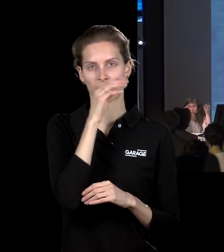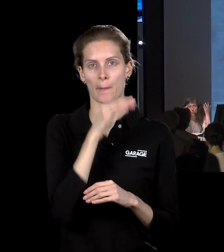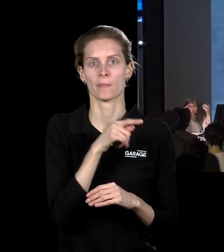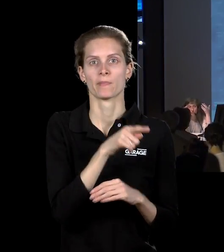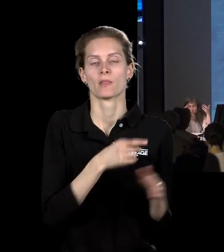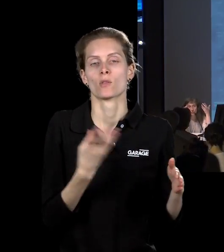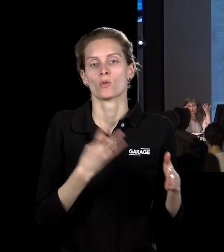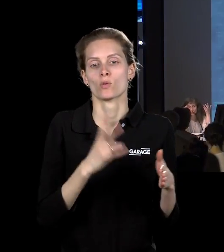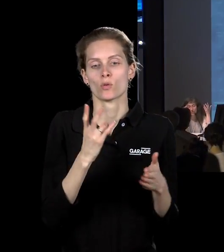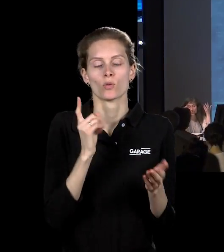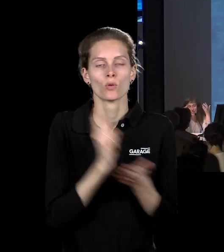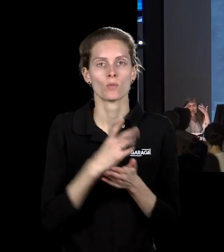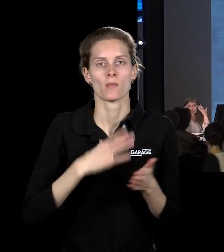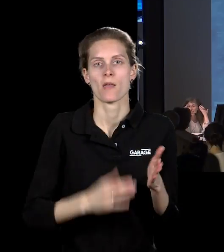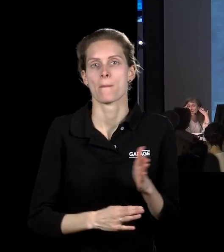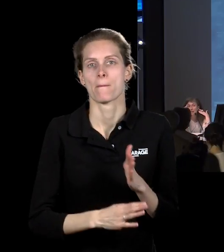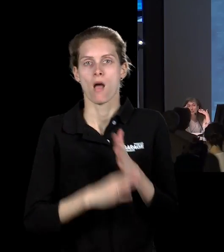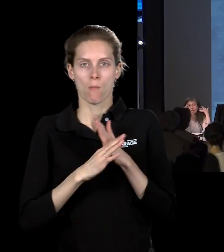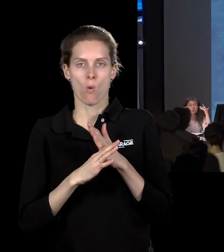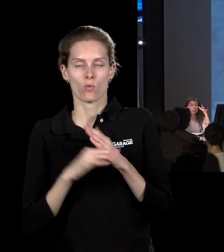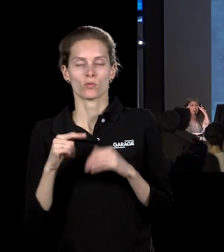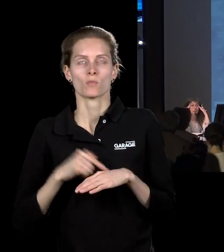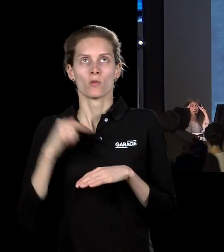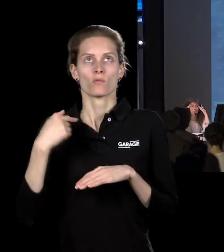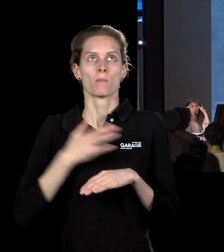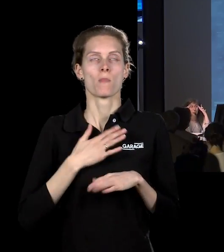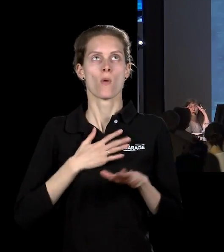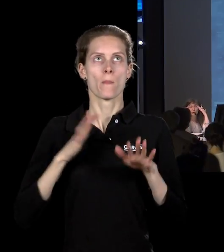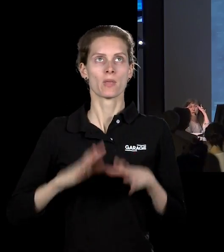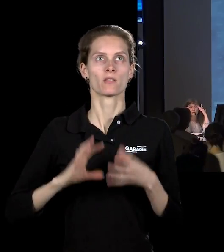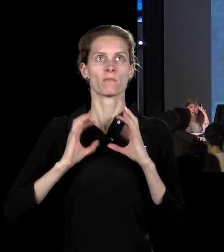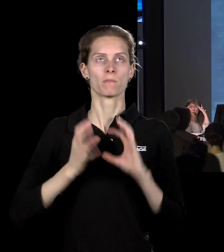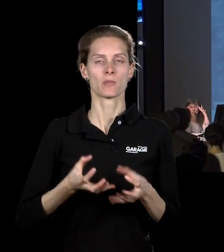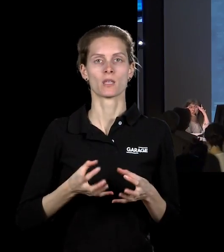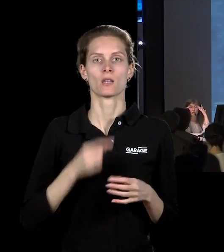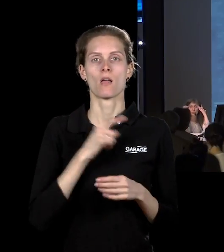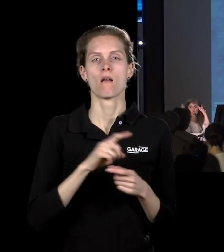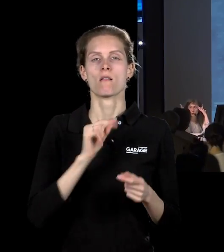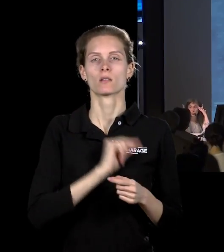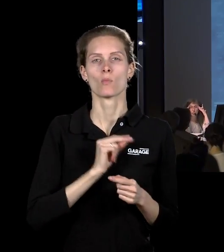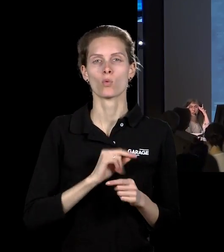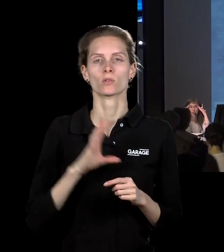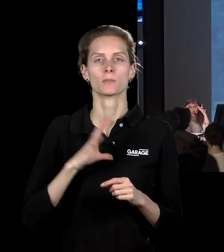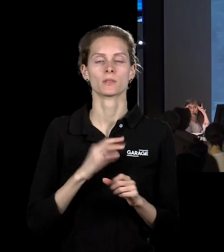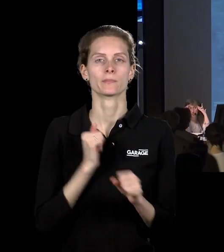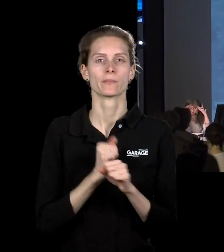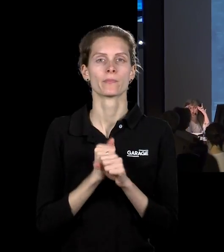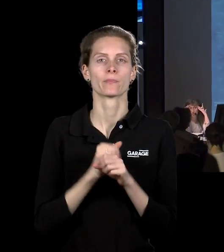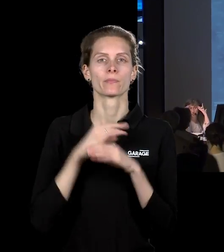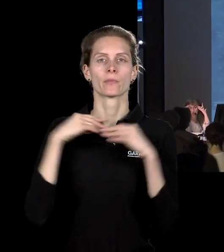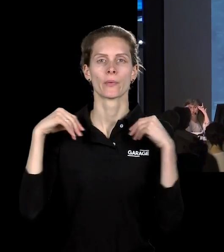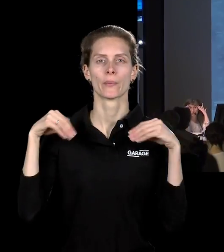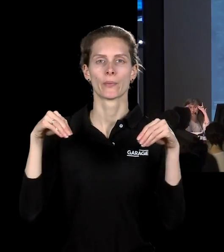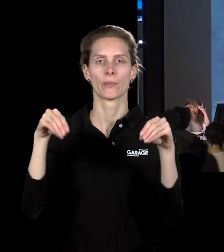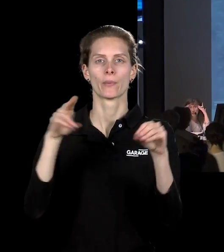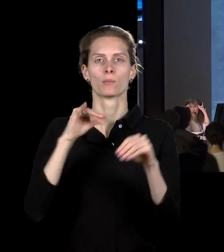помочь нам почувствовать свое место в мире, связано с его проектами работы в пустыне. В пустынях. Он считал, что пустыня – это самое